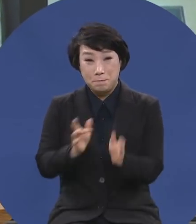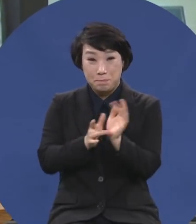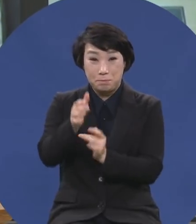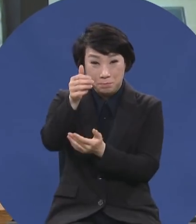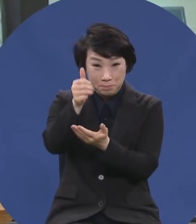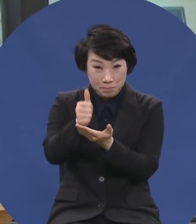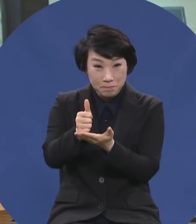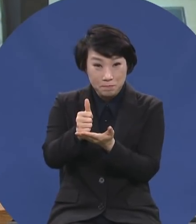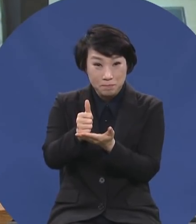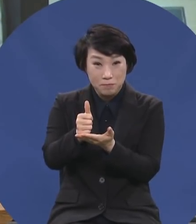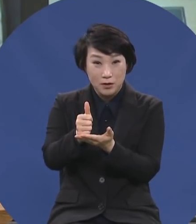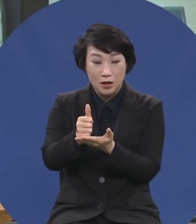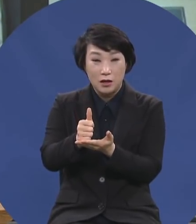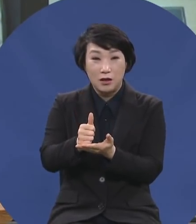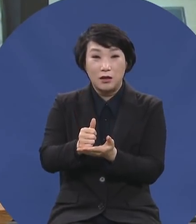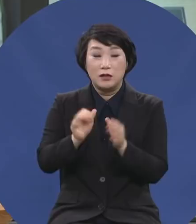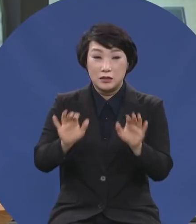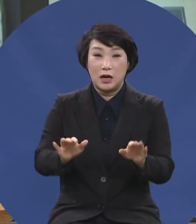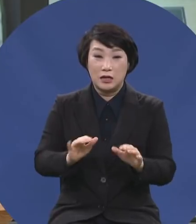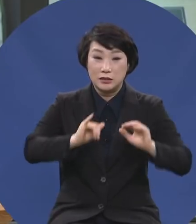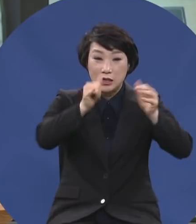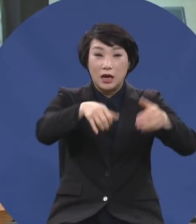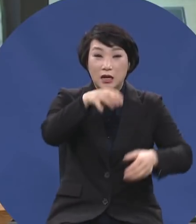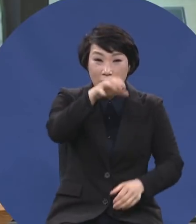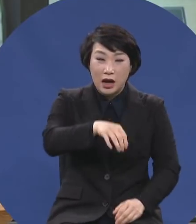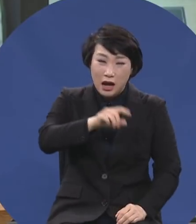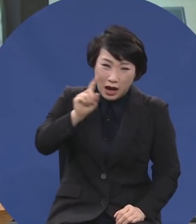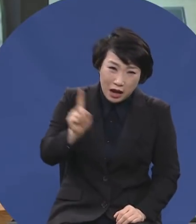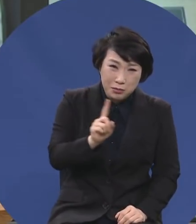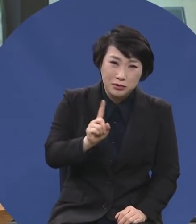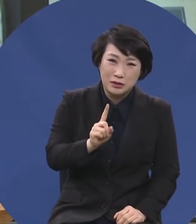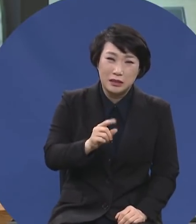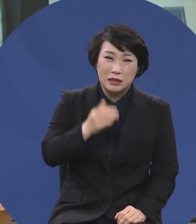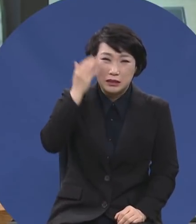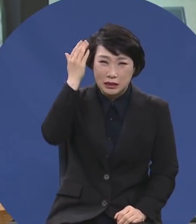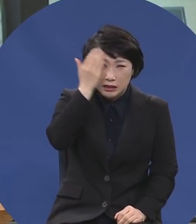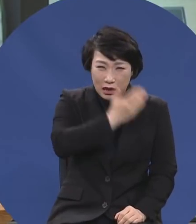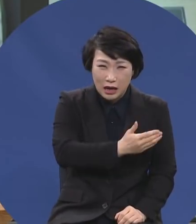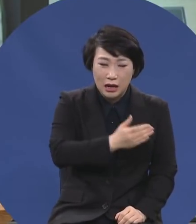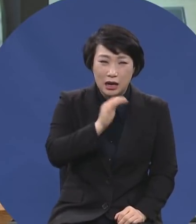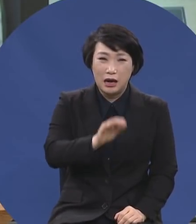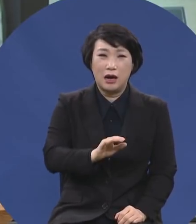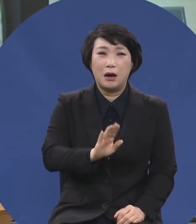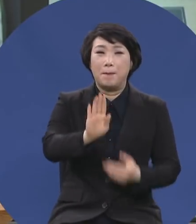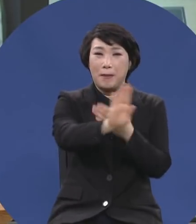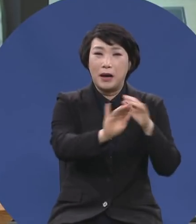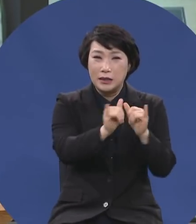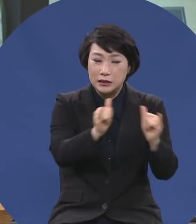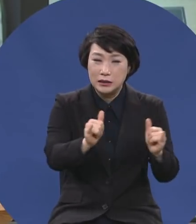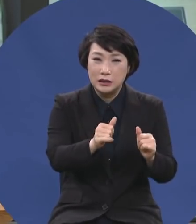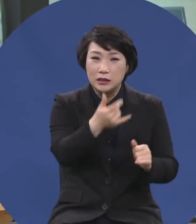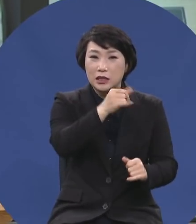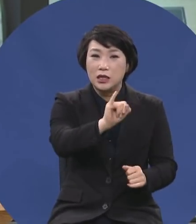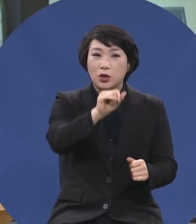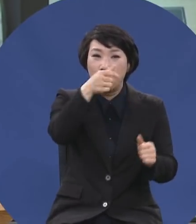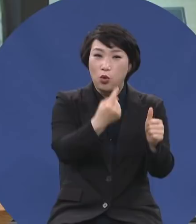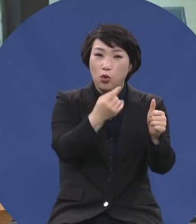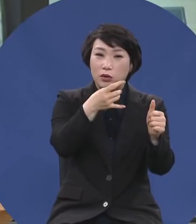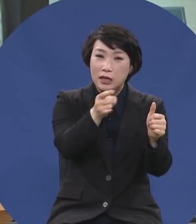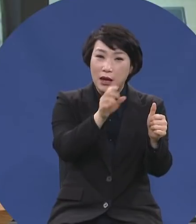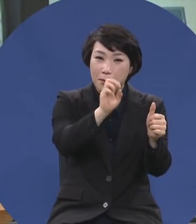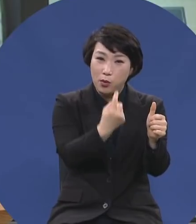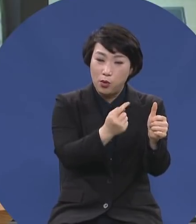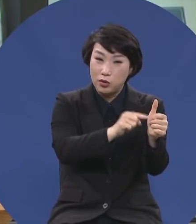예수께서는 아무리 세상에서 경건한 바리새인 니고데모라고